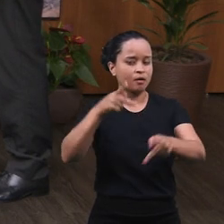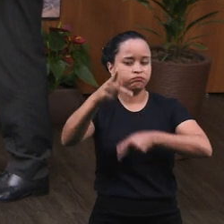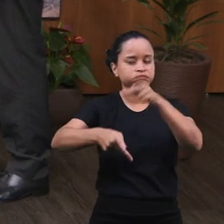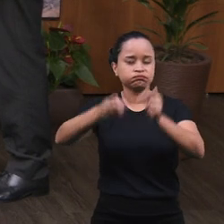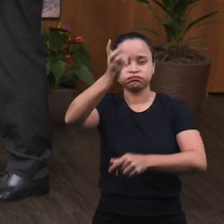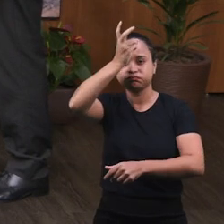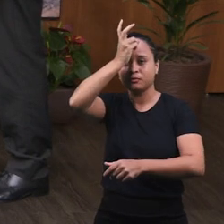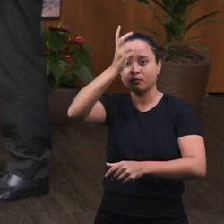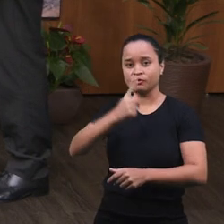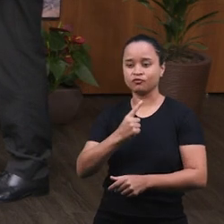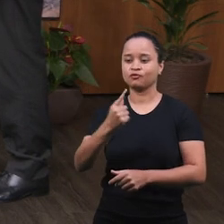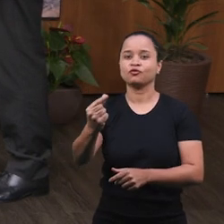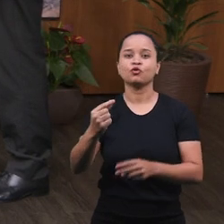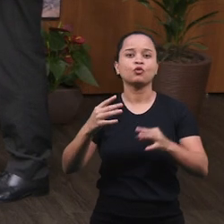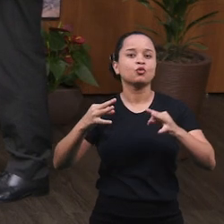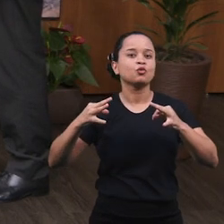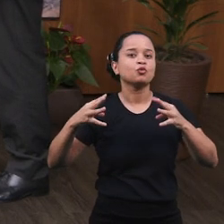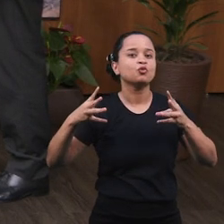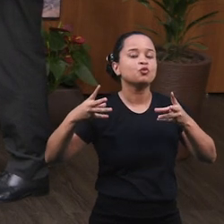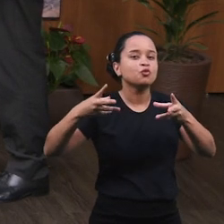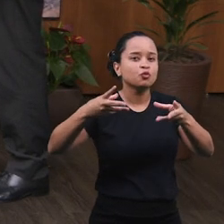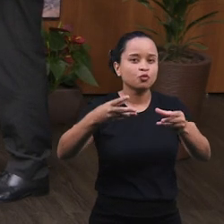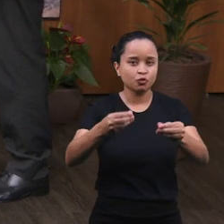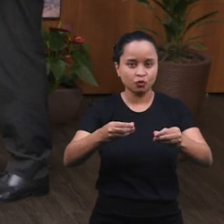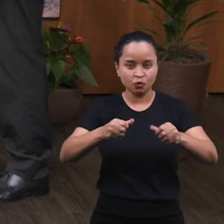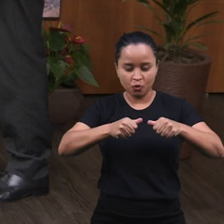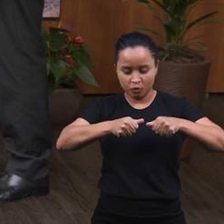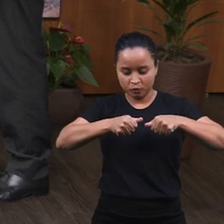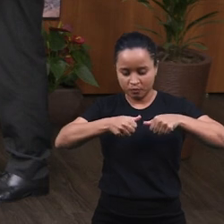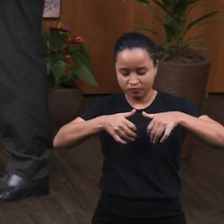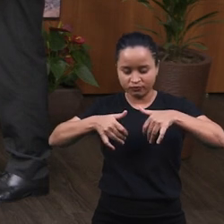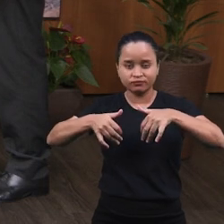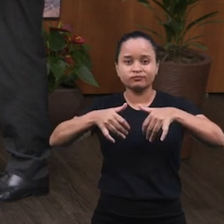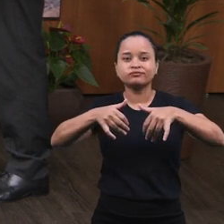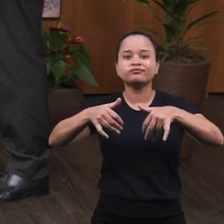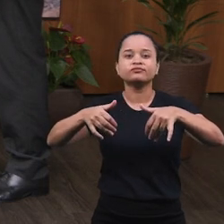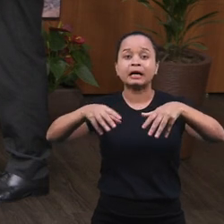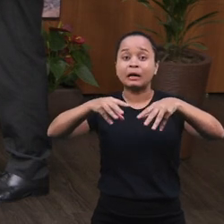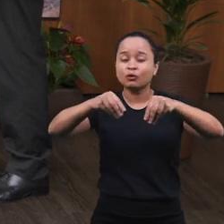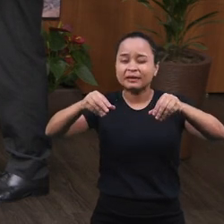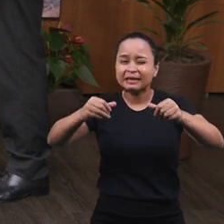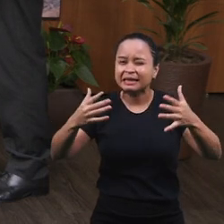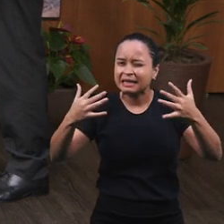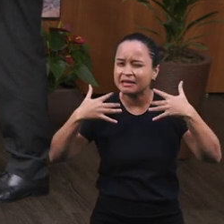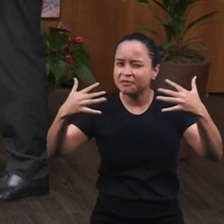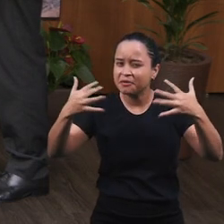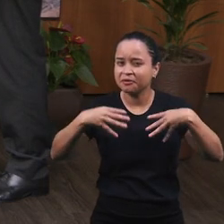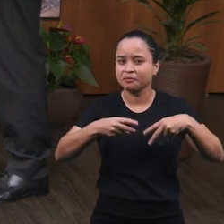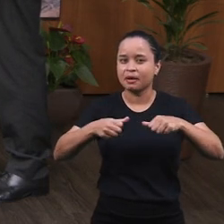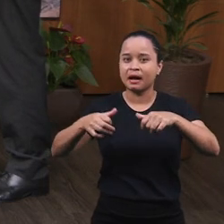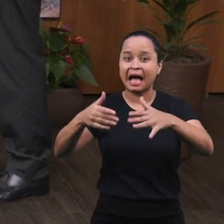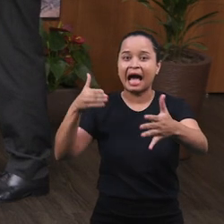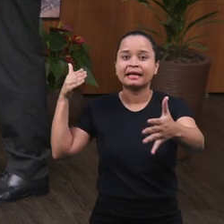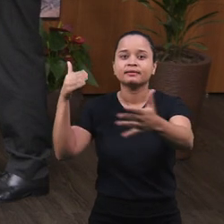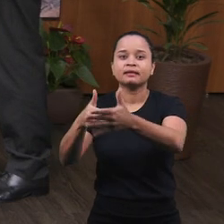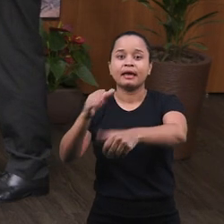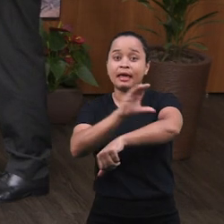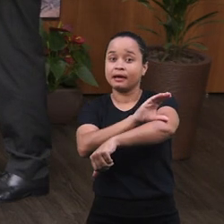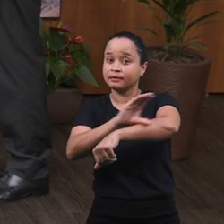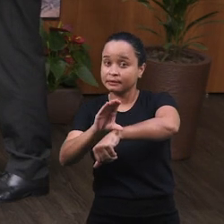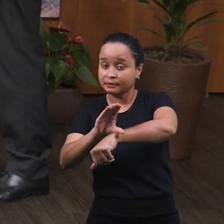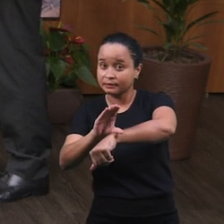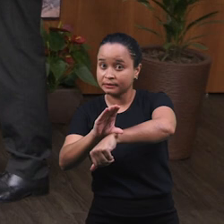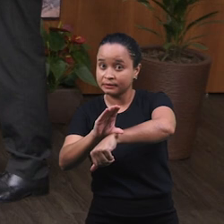d'Égypte, toute sa marche vers la péninsule du Sinaï par le désert jusqu'à en